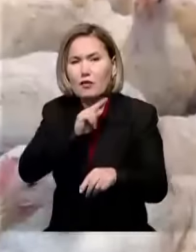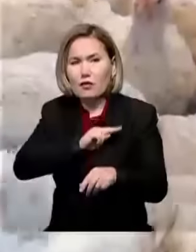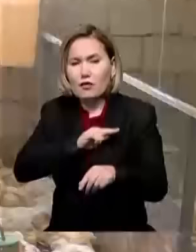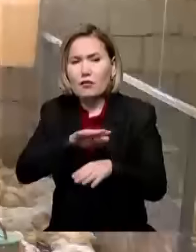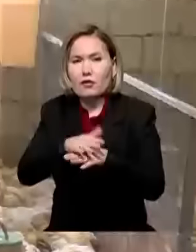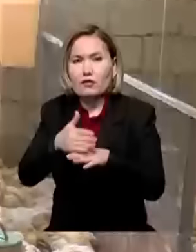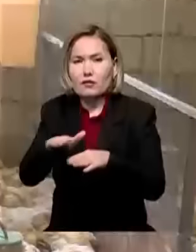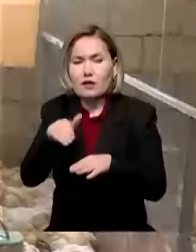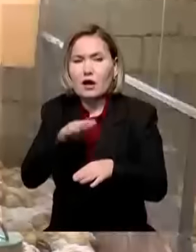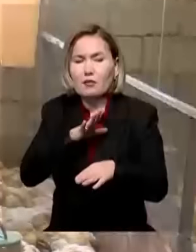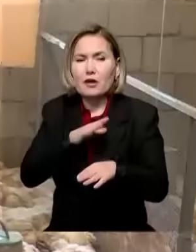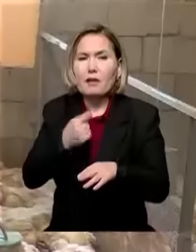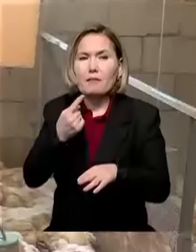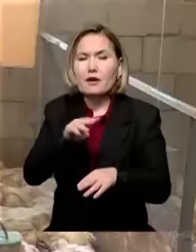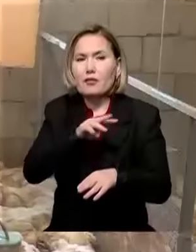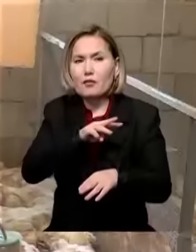алыпты.